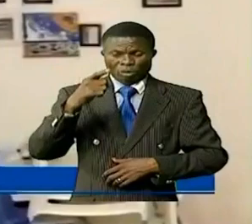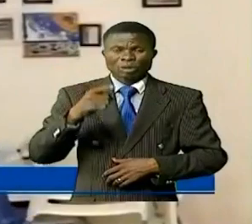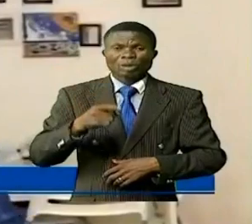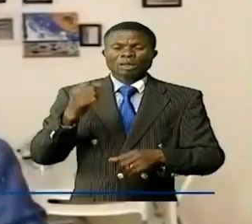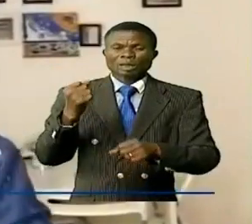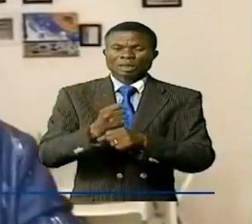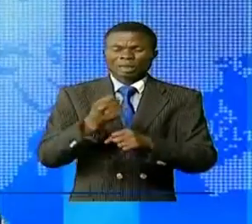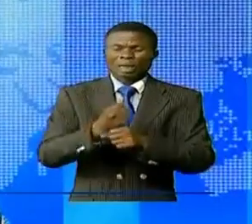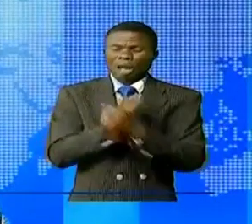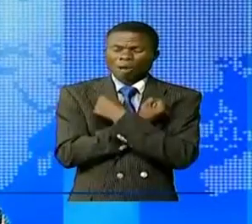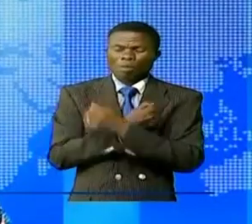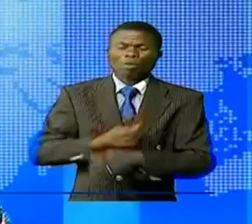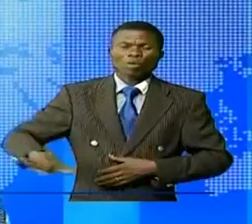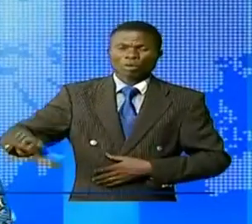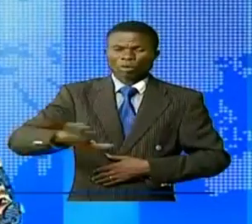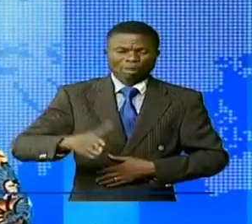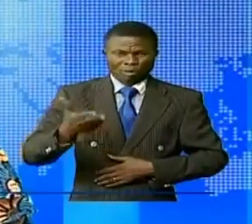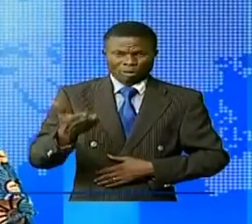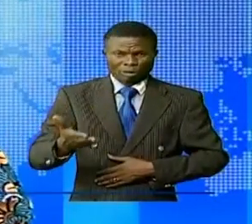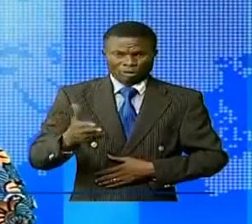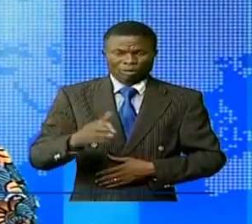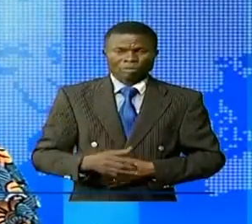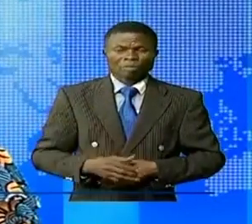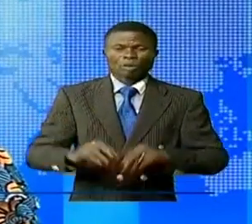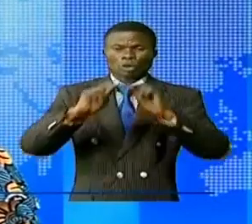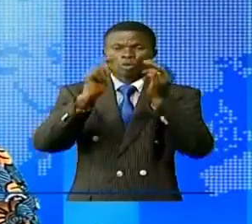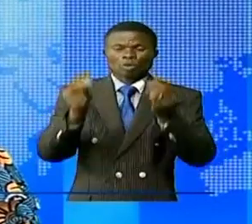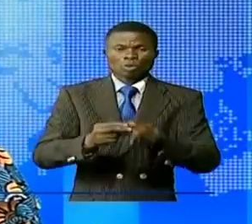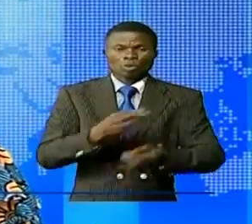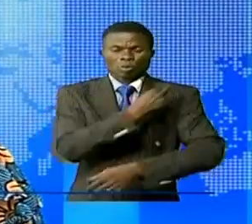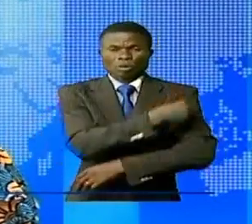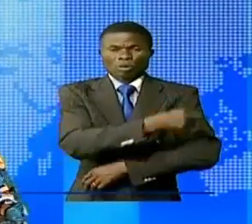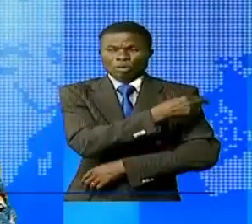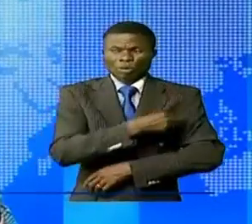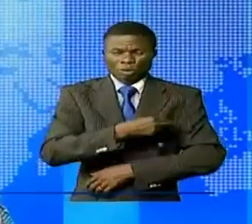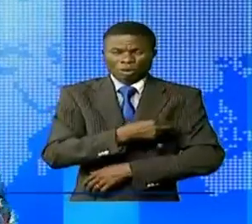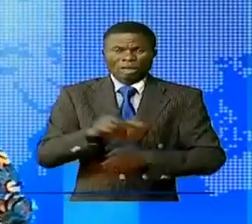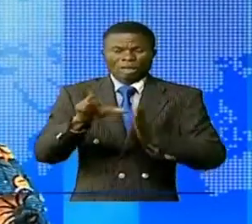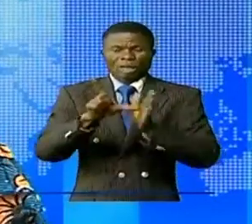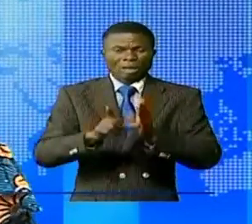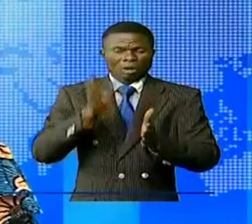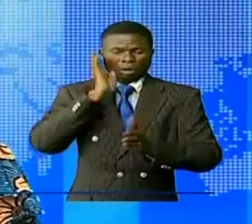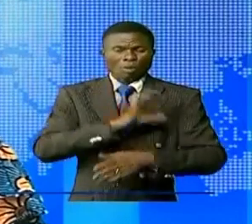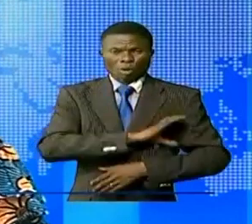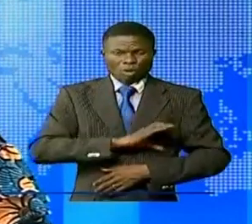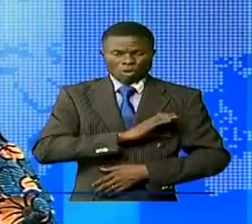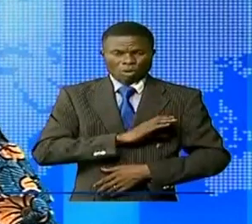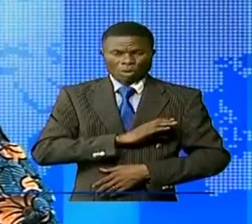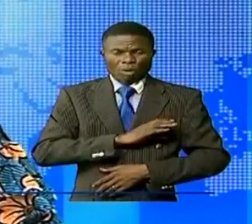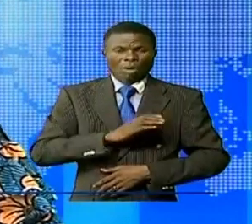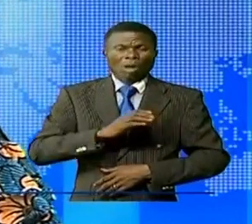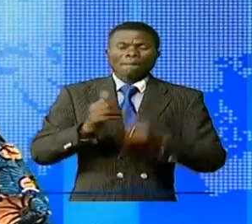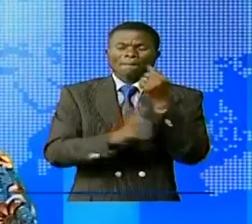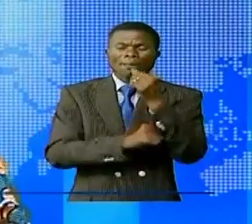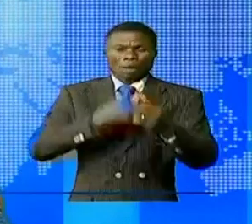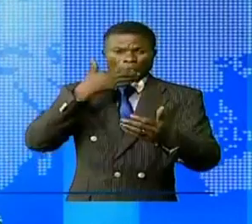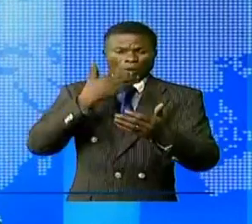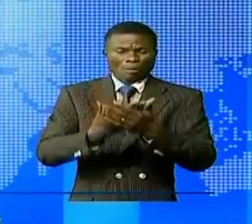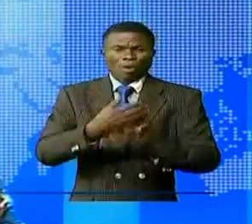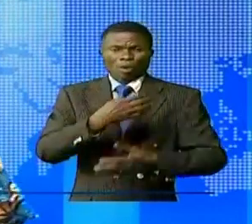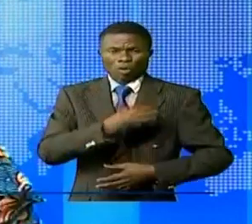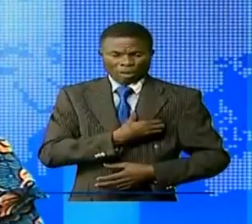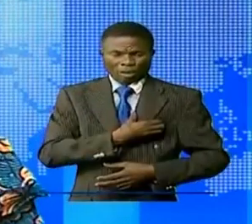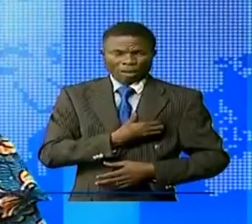patrie. La Croix-Rouge rappelle le code de bonne conduite aux volontaires sécuristes de Moamba et de la